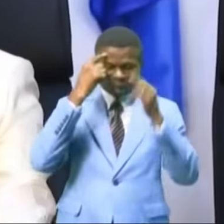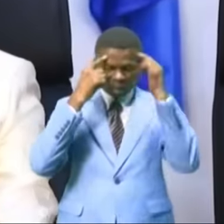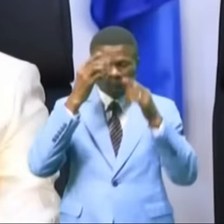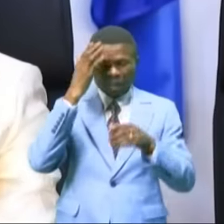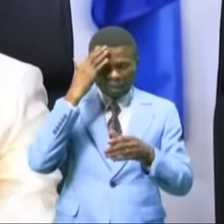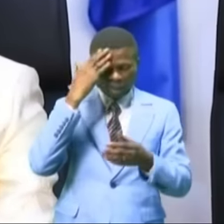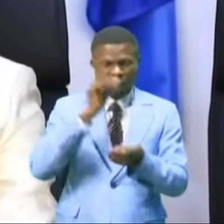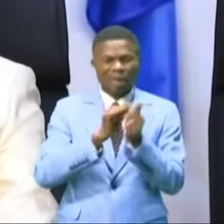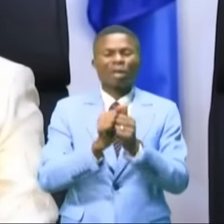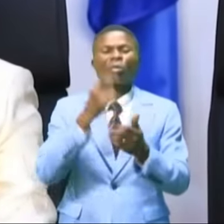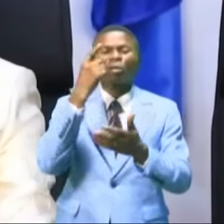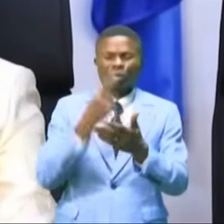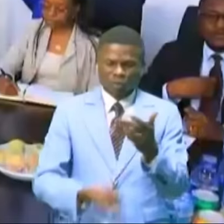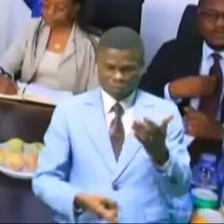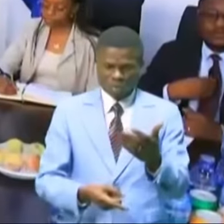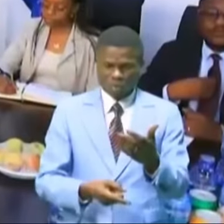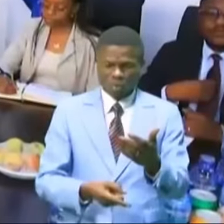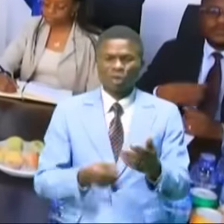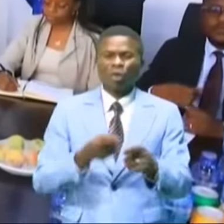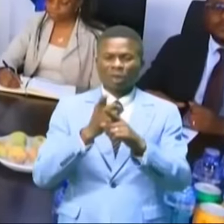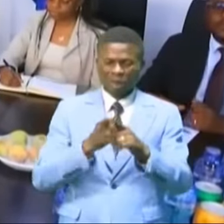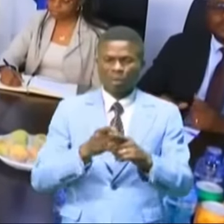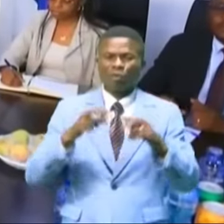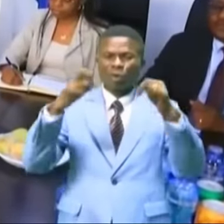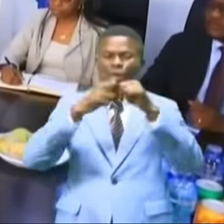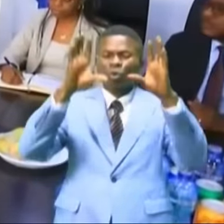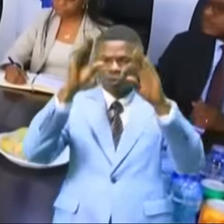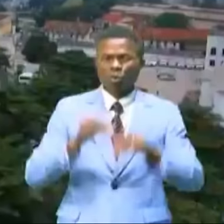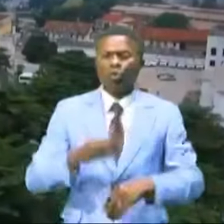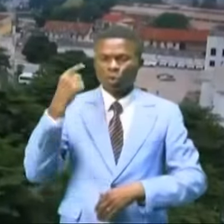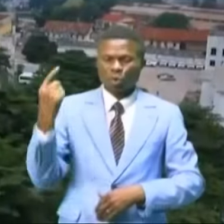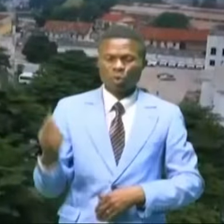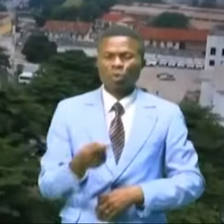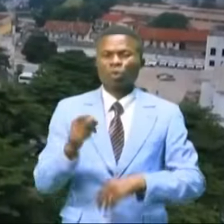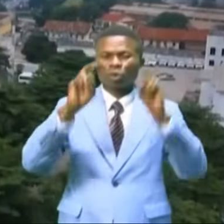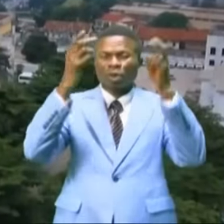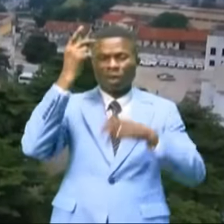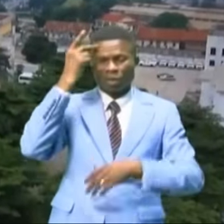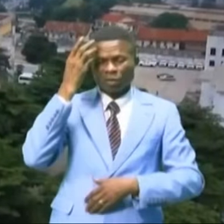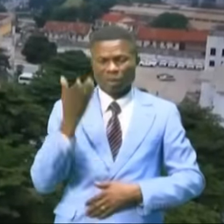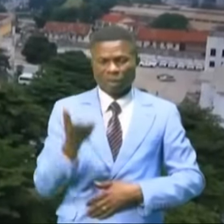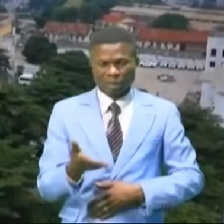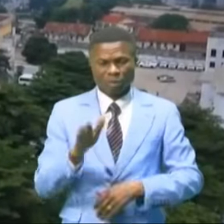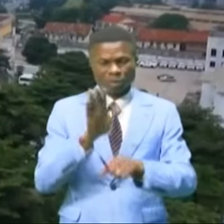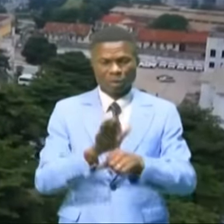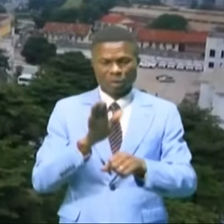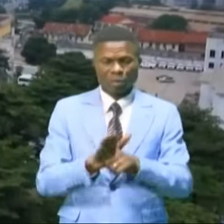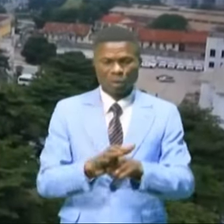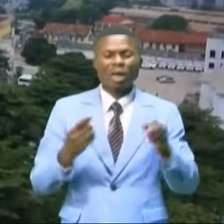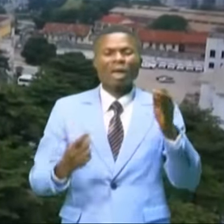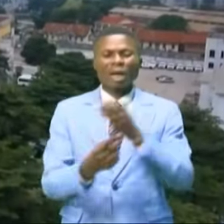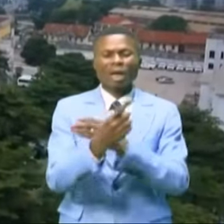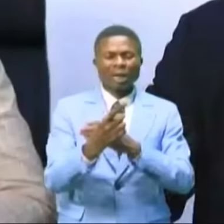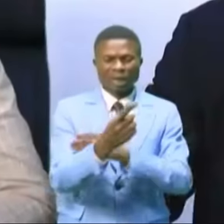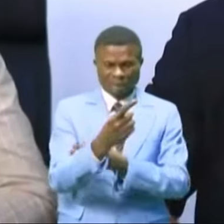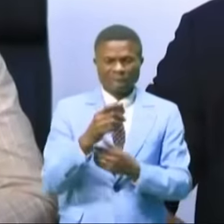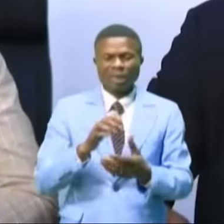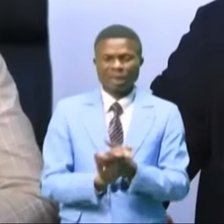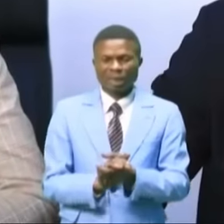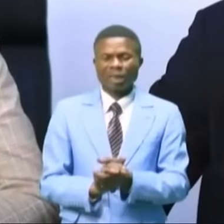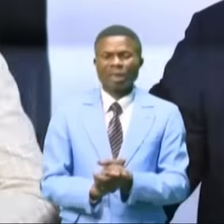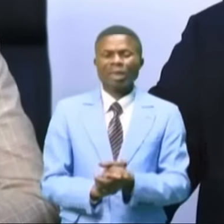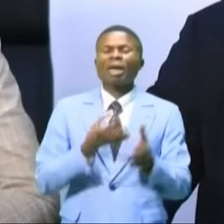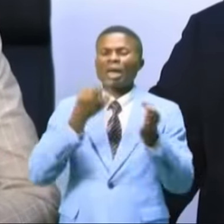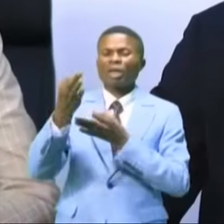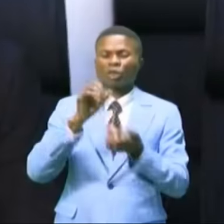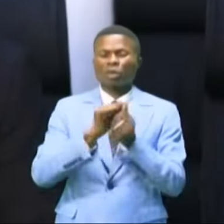savoir quelles sont les causes qui sont à la base de délestage que connaît la ville de Kinshasa, les différents plans mis en place par la SNEL pour